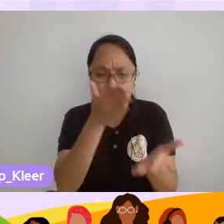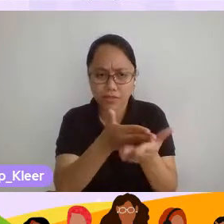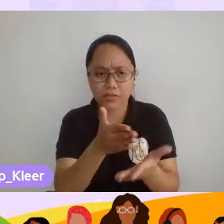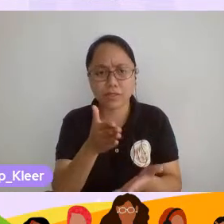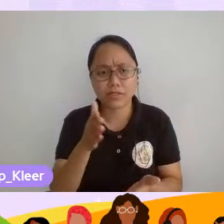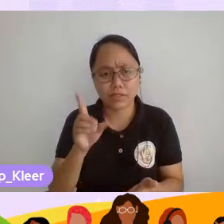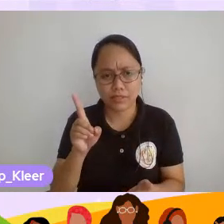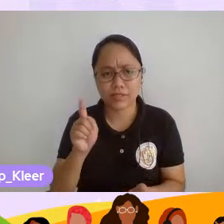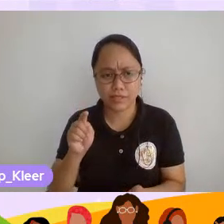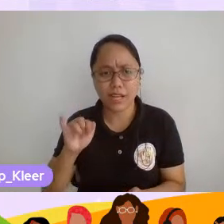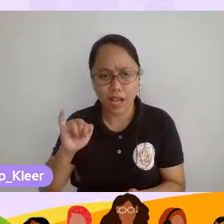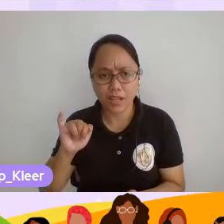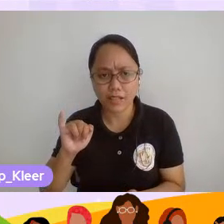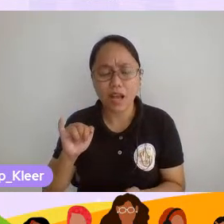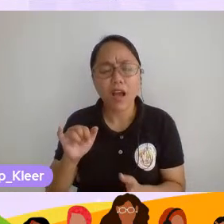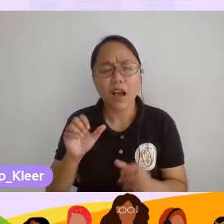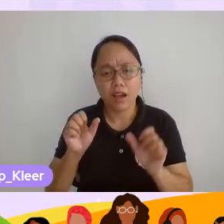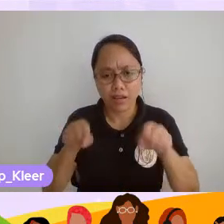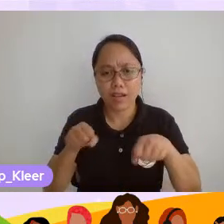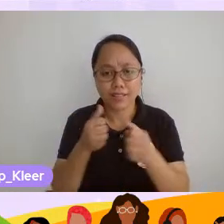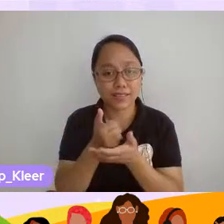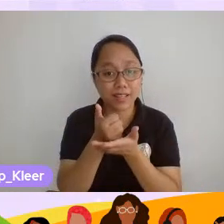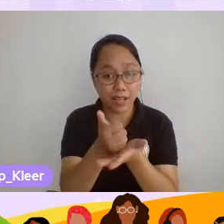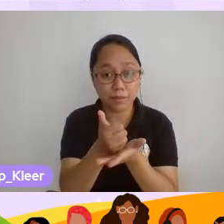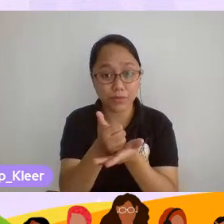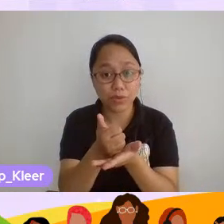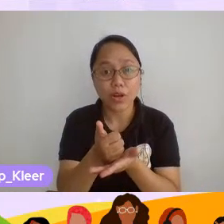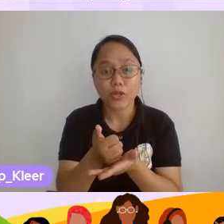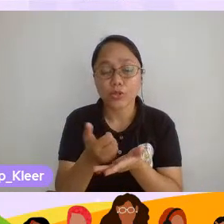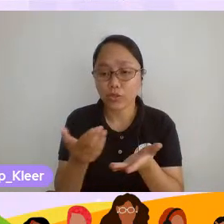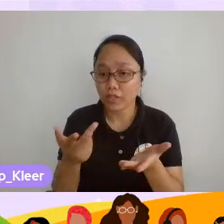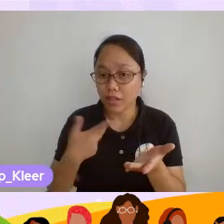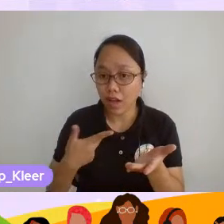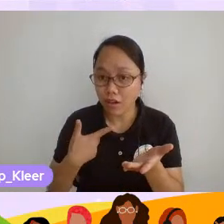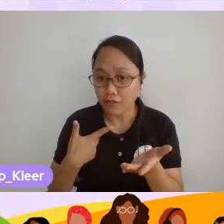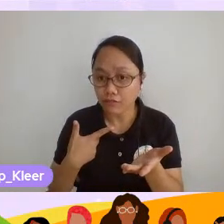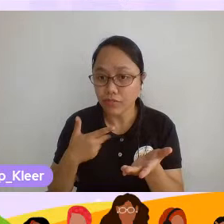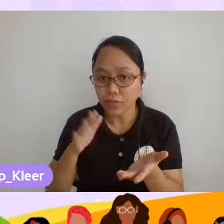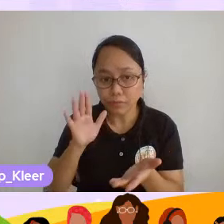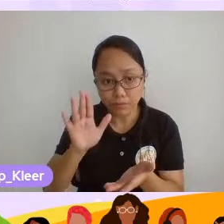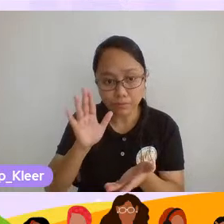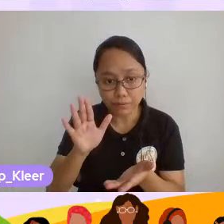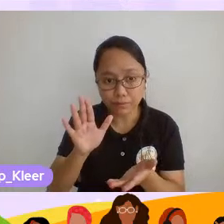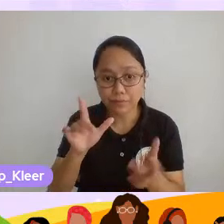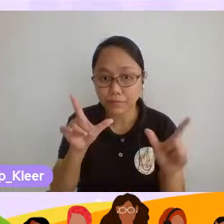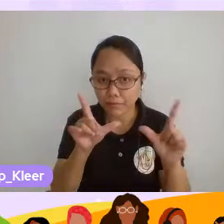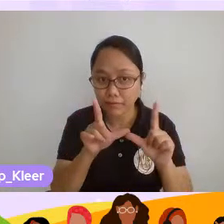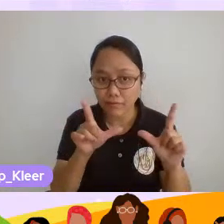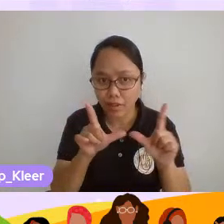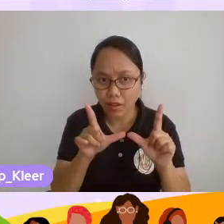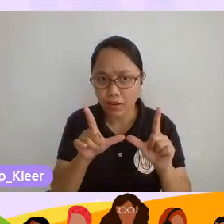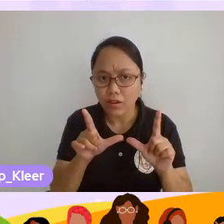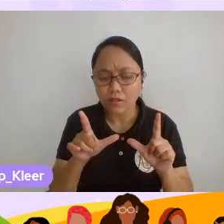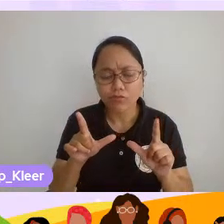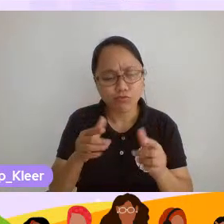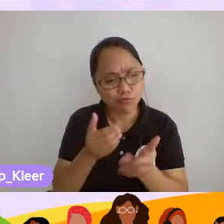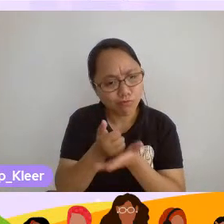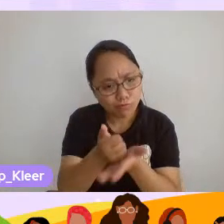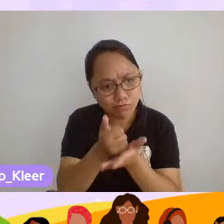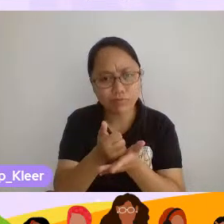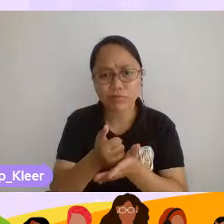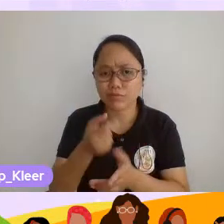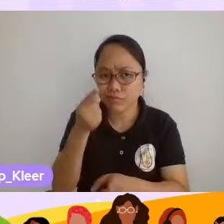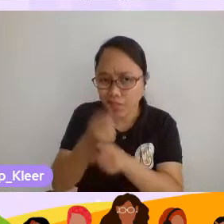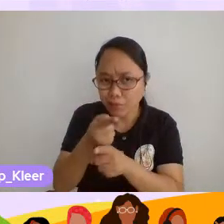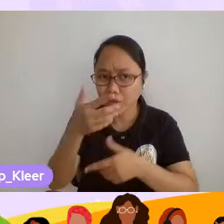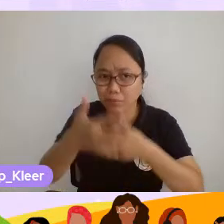para makuha po ninyo ang mga lisensya na ito, maturuan kayo sa tamang pagpuproseso at maiwasan